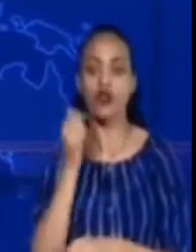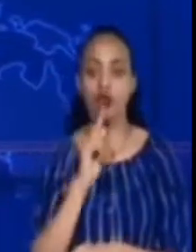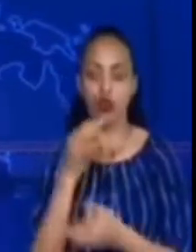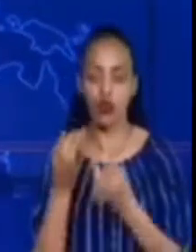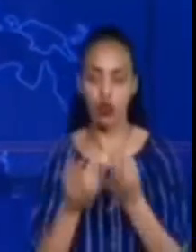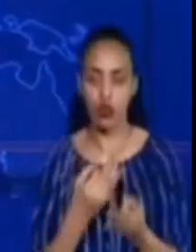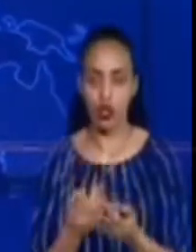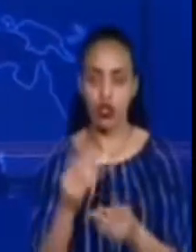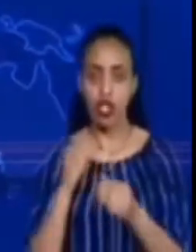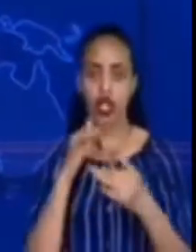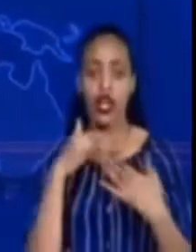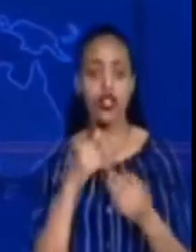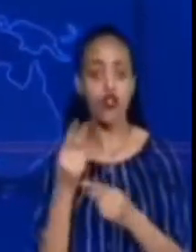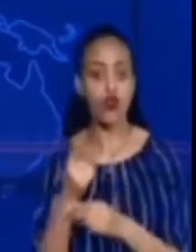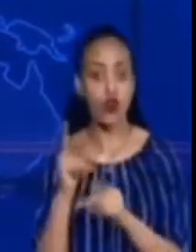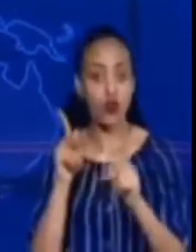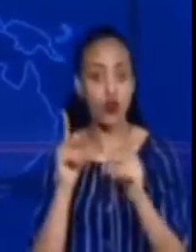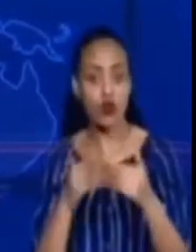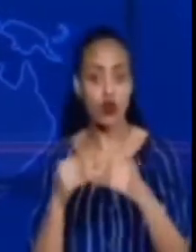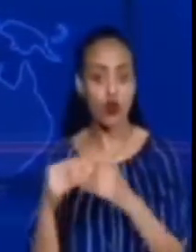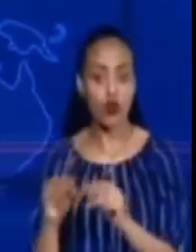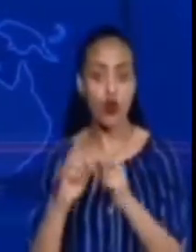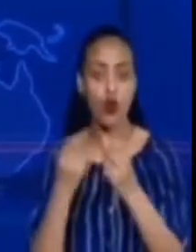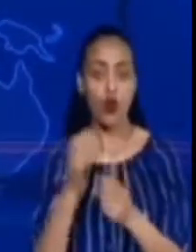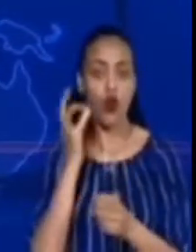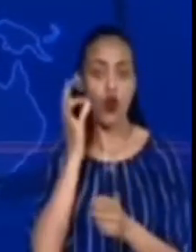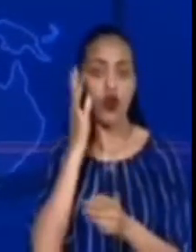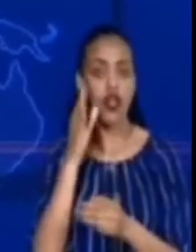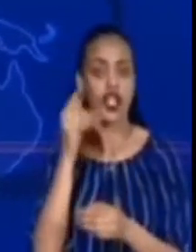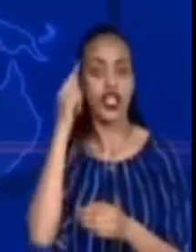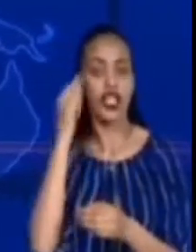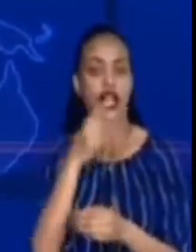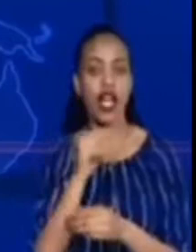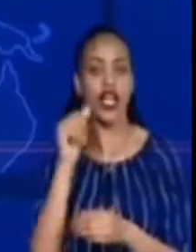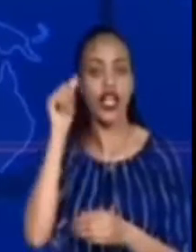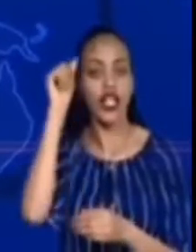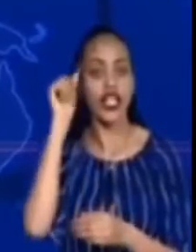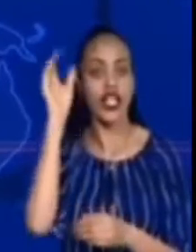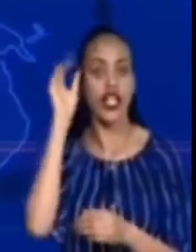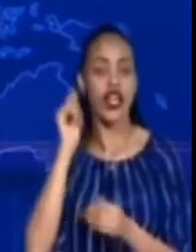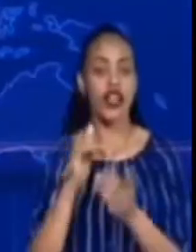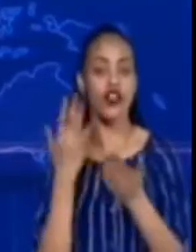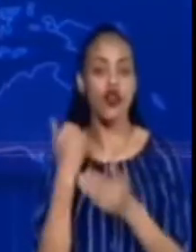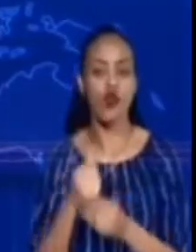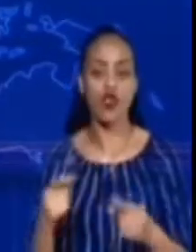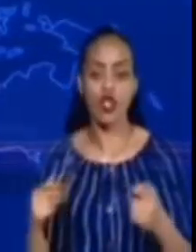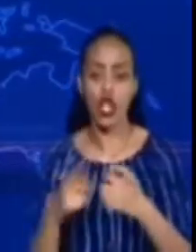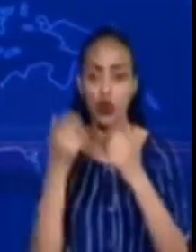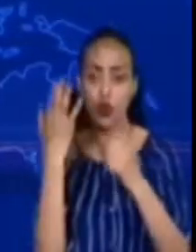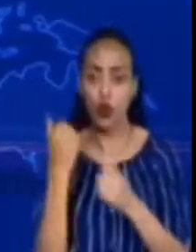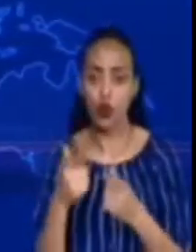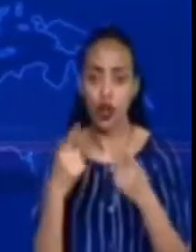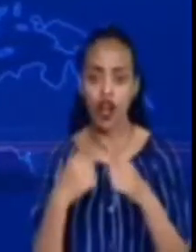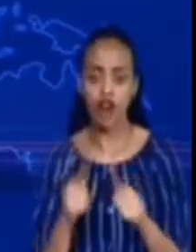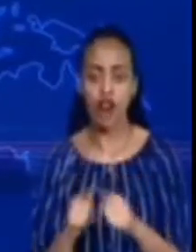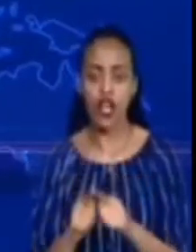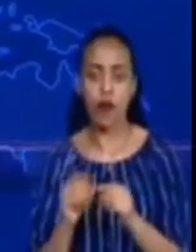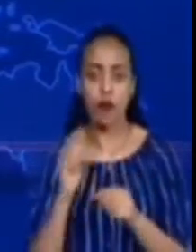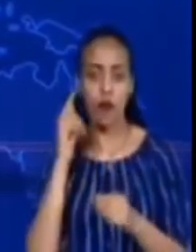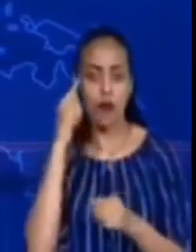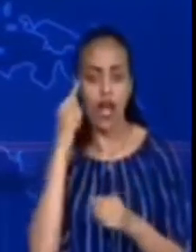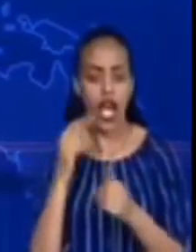ሊያስተላልፍ የፈለገውን መልእክት ያለያዘ እሱ አንደርስታንድ ያላደረገው ያልገባው በራሱ ስሜት በራሱ መረዳት